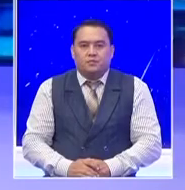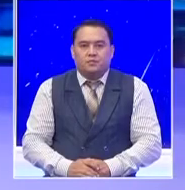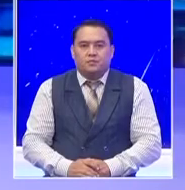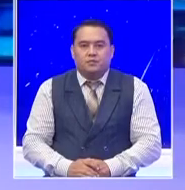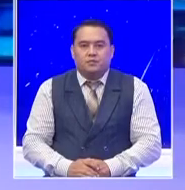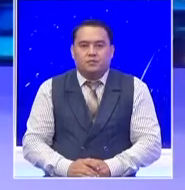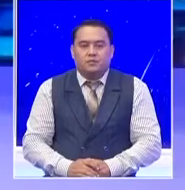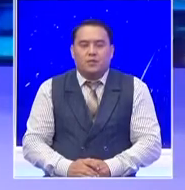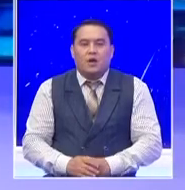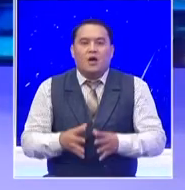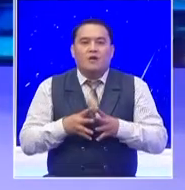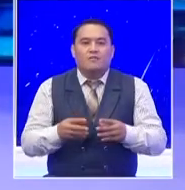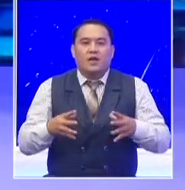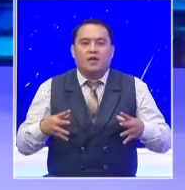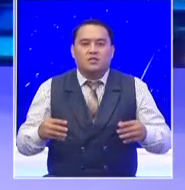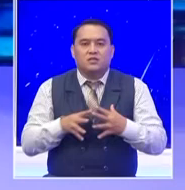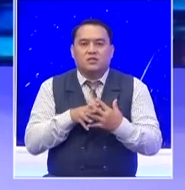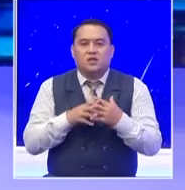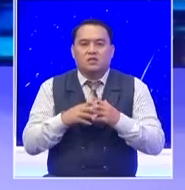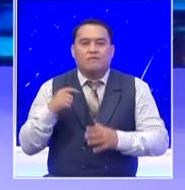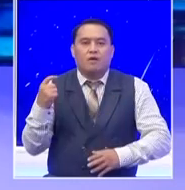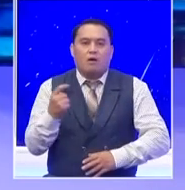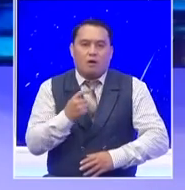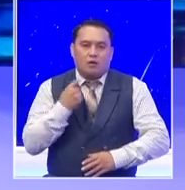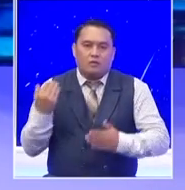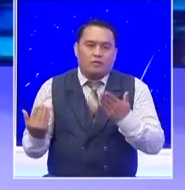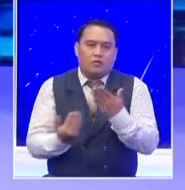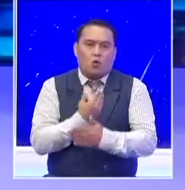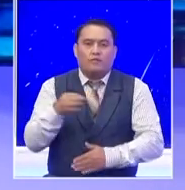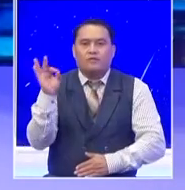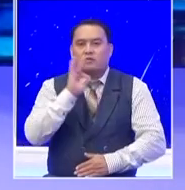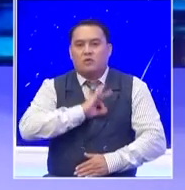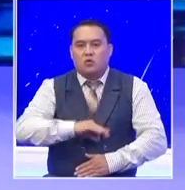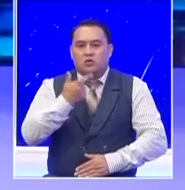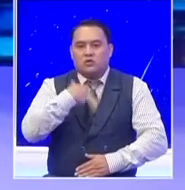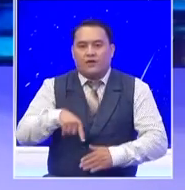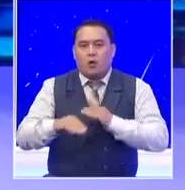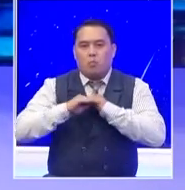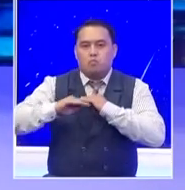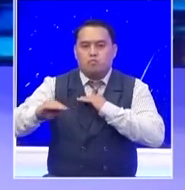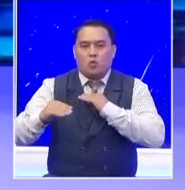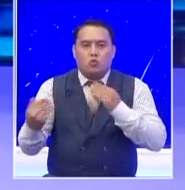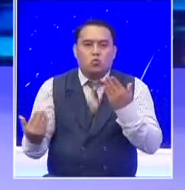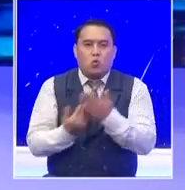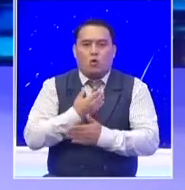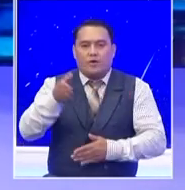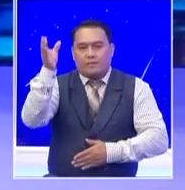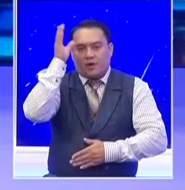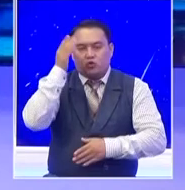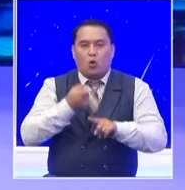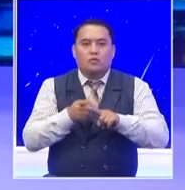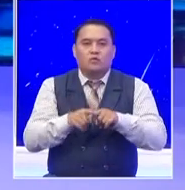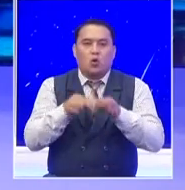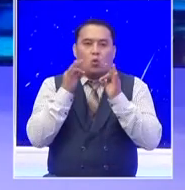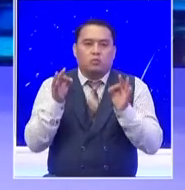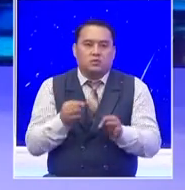Наука в помощь. Весной агрохолдинг «Байсерке Агро» вновь начал использовать на своих опытных полях передовые научные разработки. И